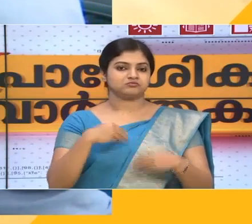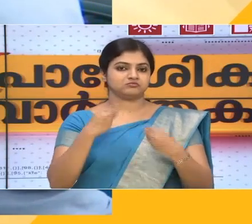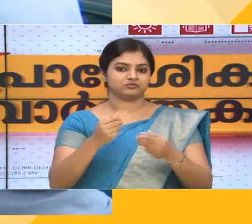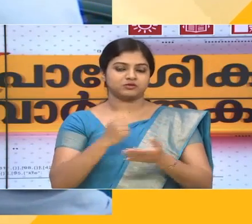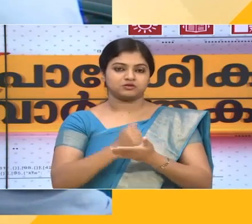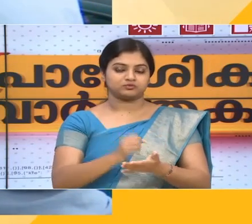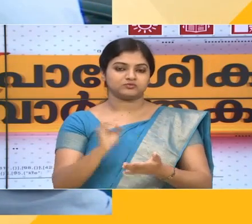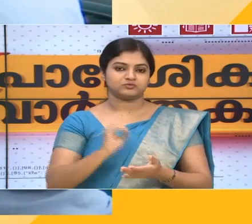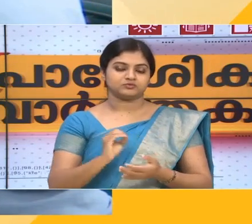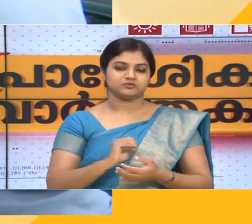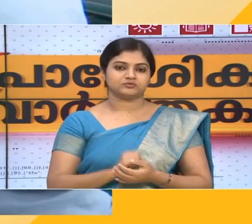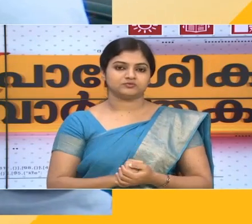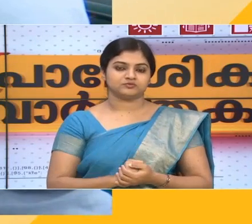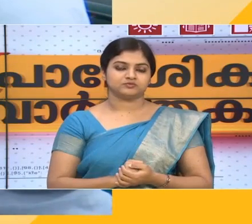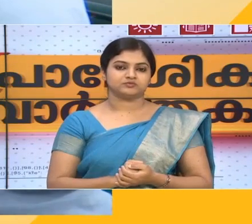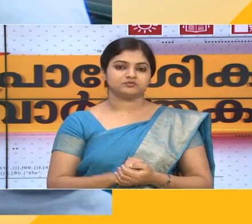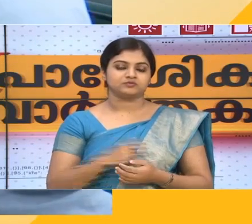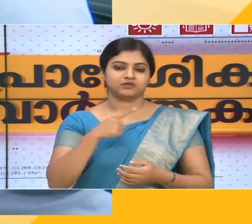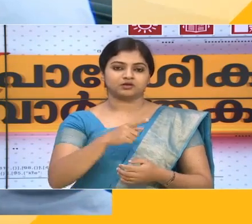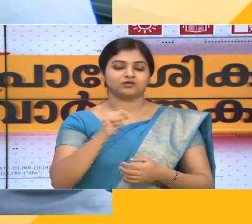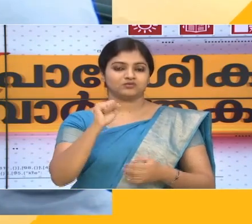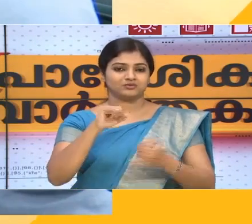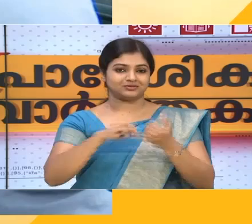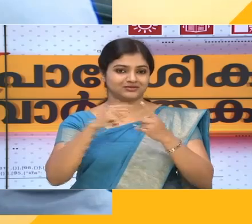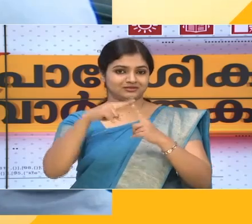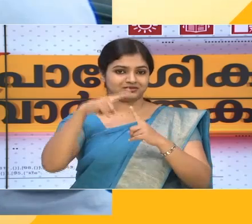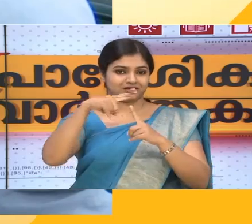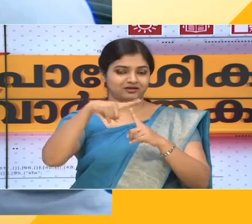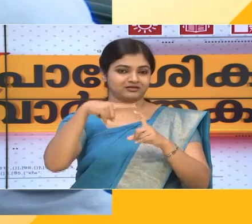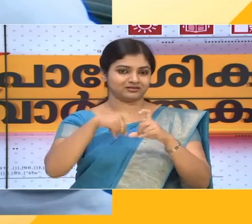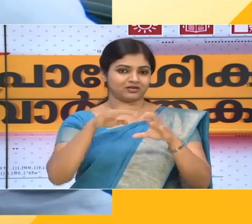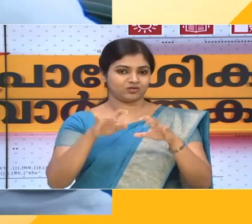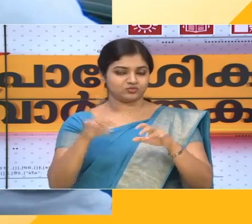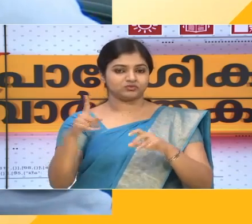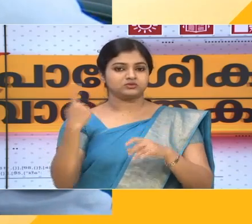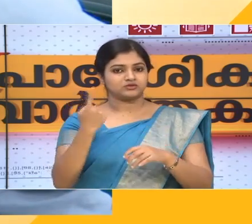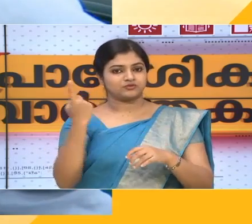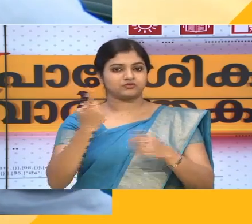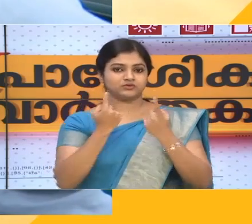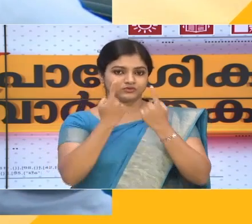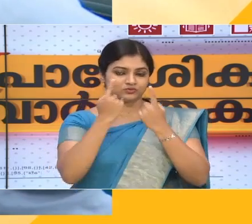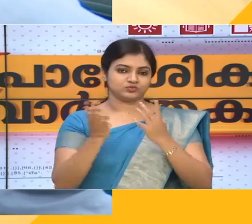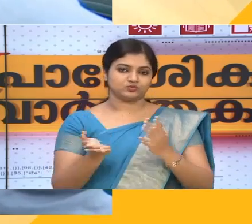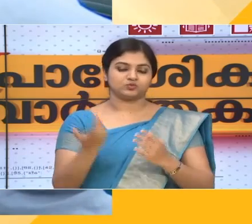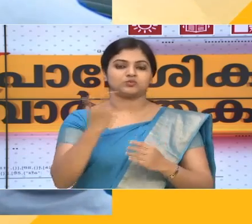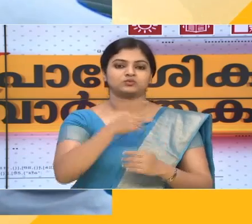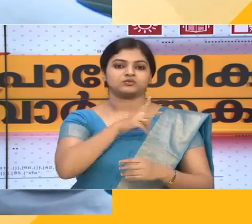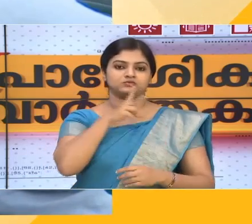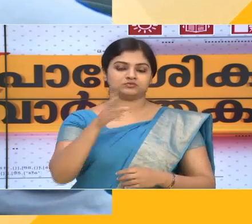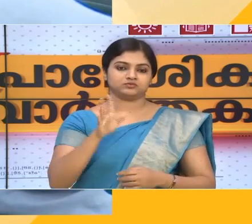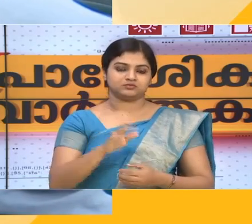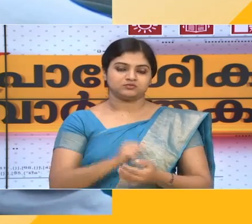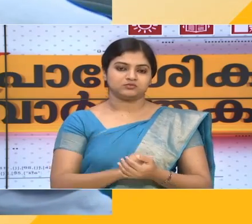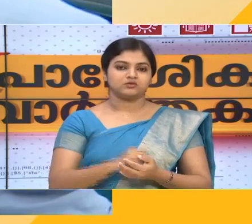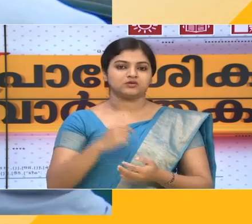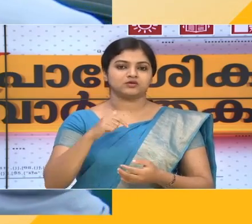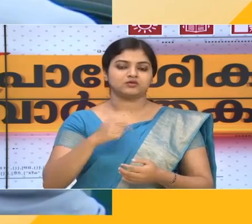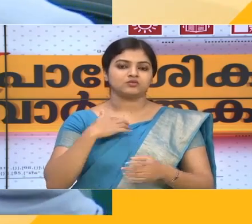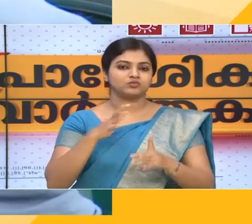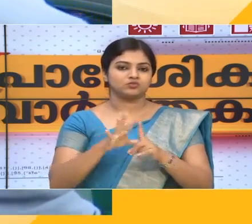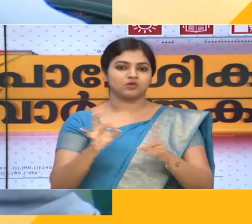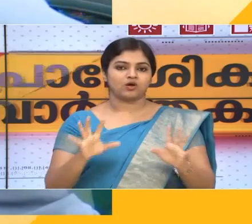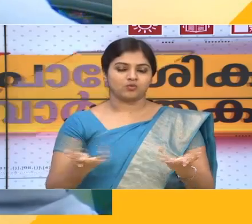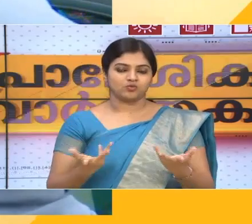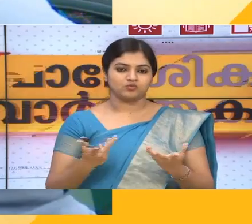അവരുടെ സൈറ്റിൽ കയറി അതിൻ്റെ ഡീറ്റെയിൽ എടുത്തോളാനാണ് അവർ പറയുന്നത്. ഈ ഞങ്ങളിനി ആരോട് പറയണം? എന്ത് എവിടെ പോയി അന്വേഷിക്കണം? ഞങ്ങൾക്കാണെങ്കിൽ ഒന്നിനും